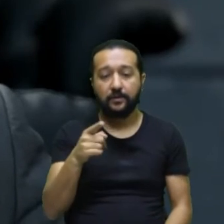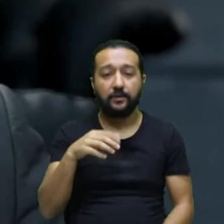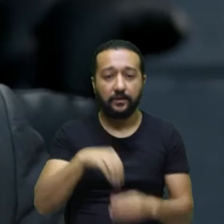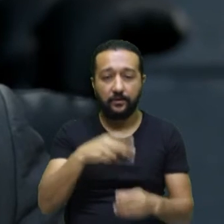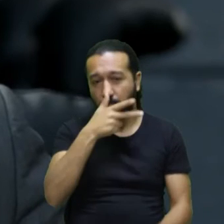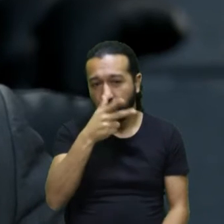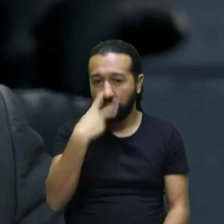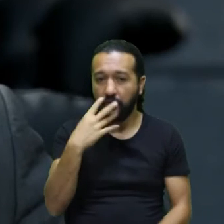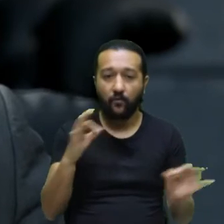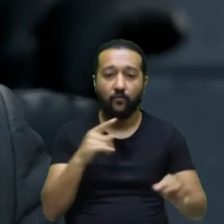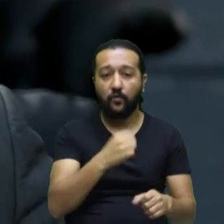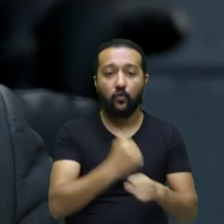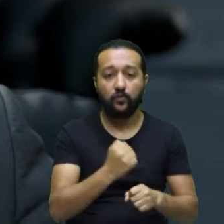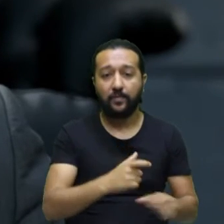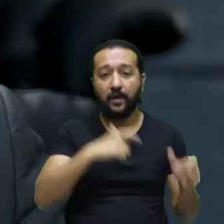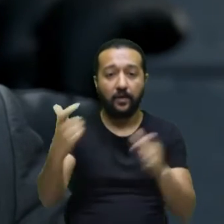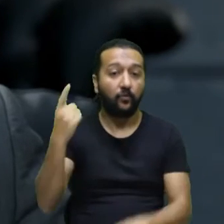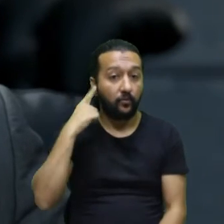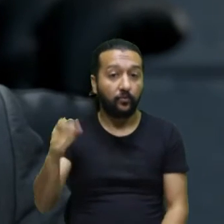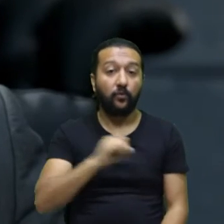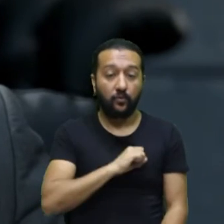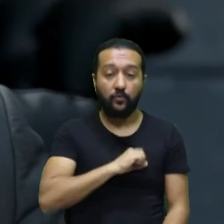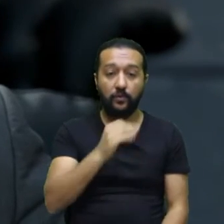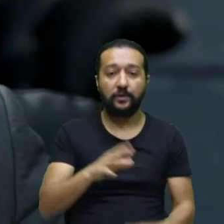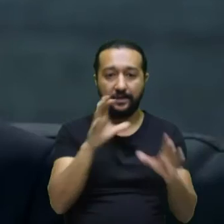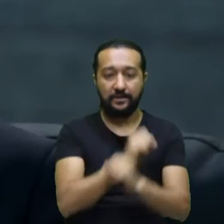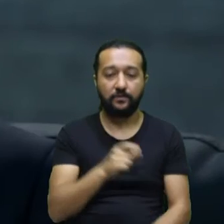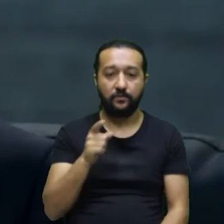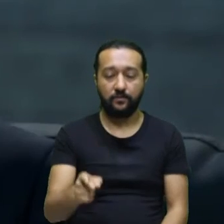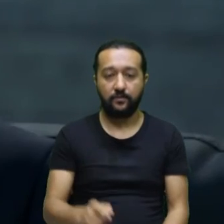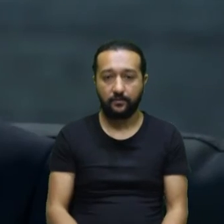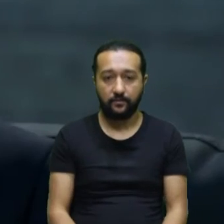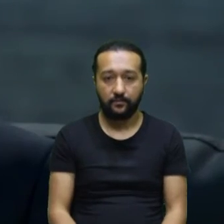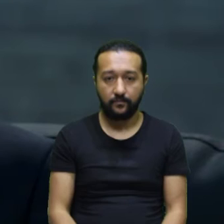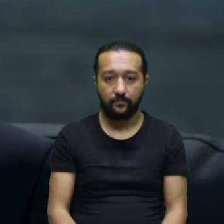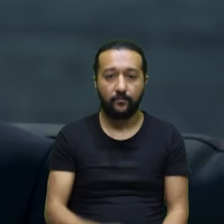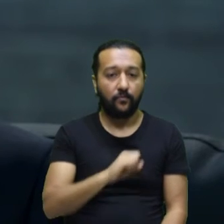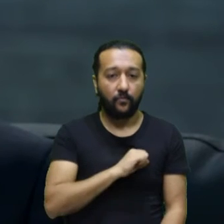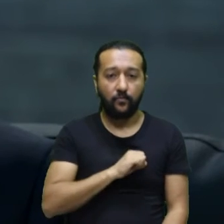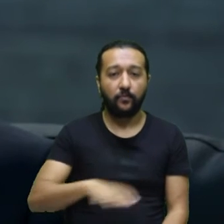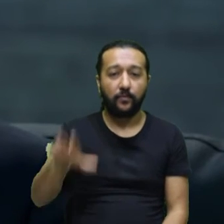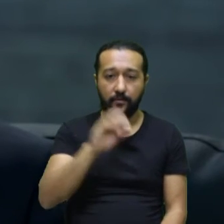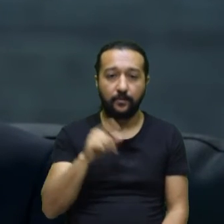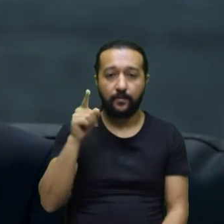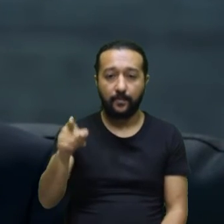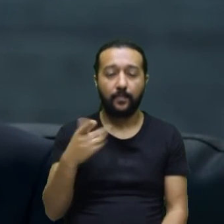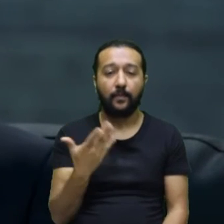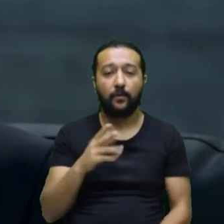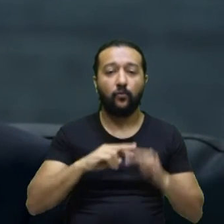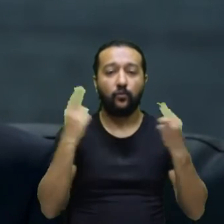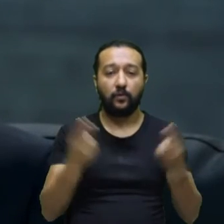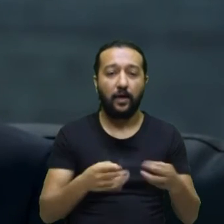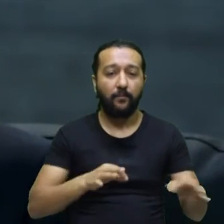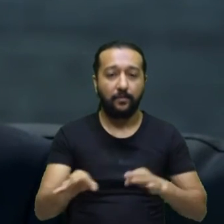Timsah gözyaşlarıyla göçmen akınından duydukları bu korkuyu gizliyorlar. Korkuları